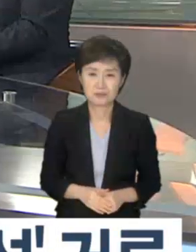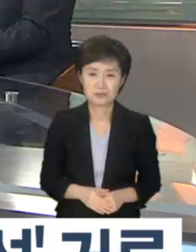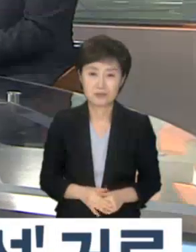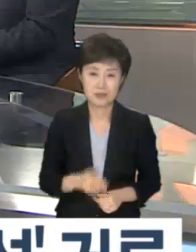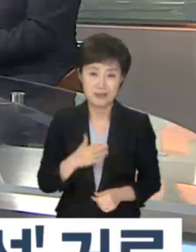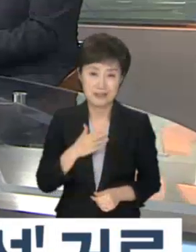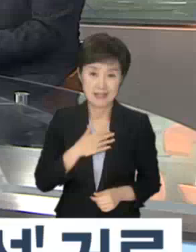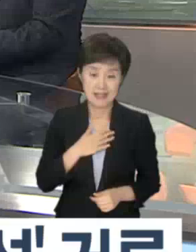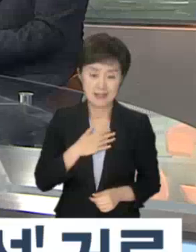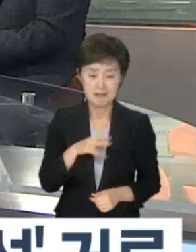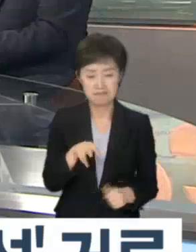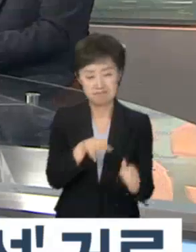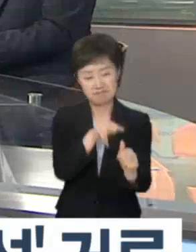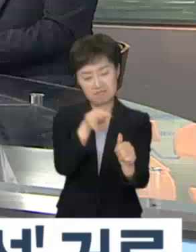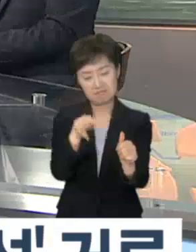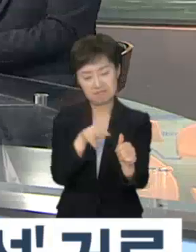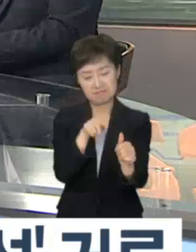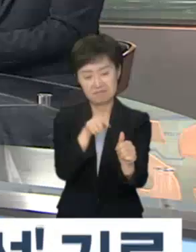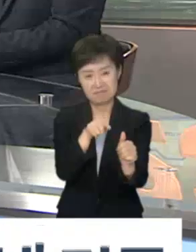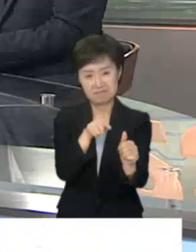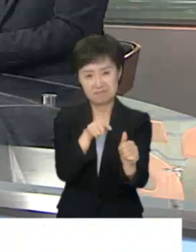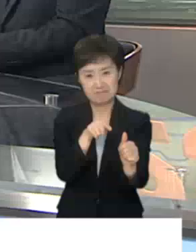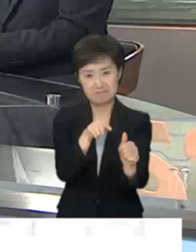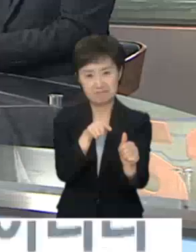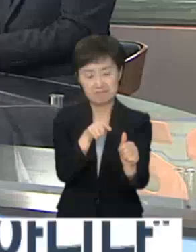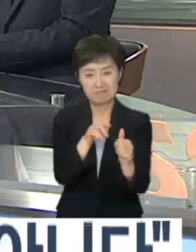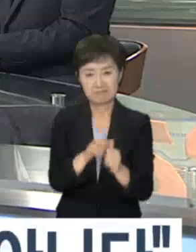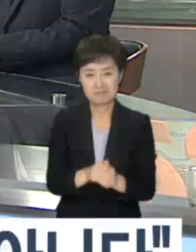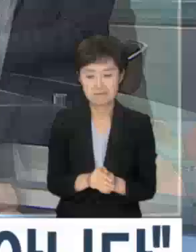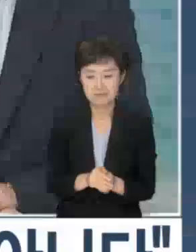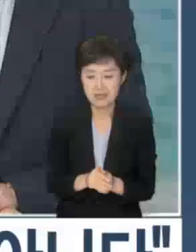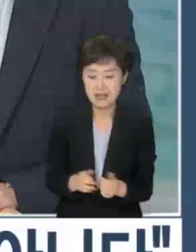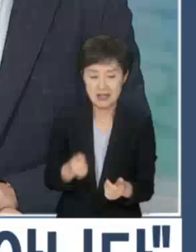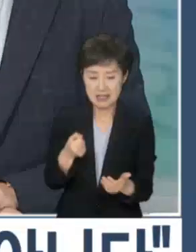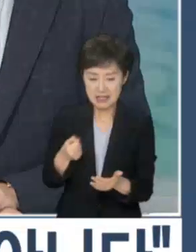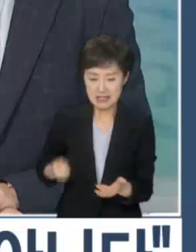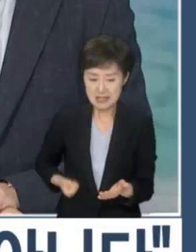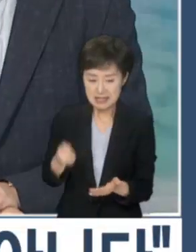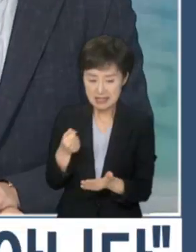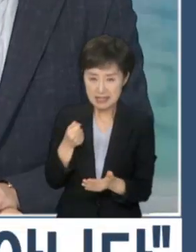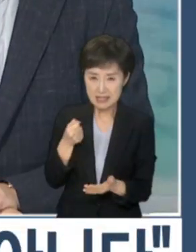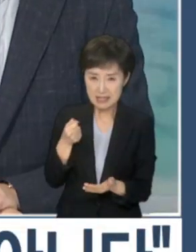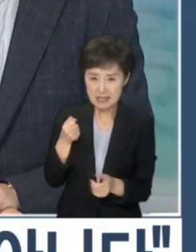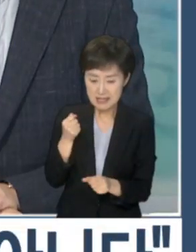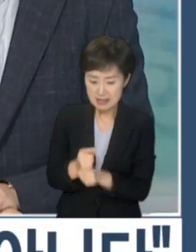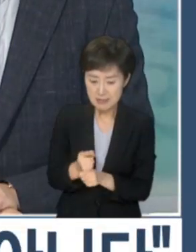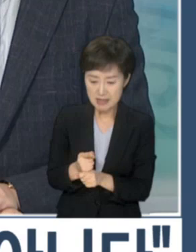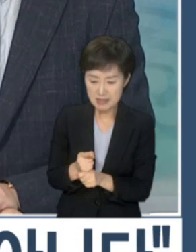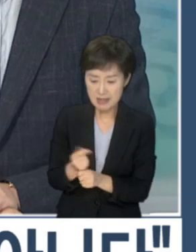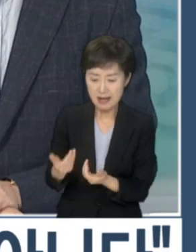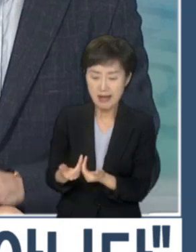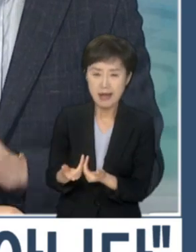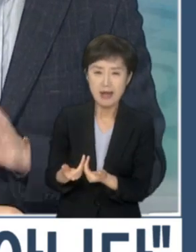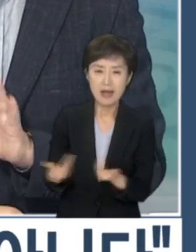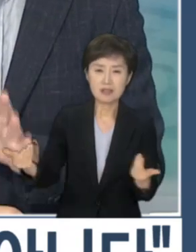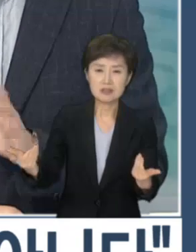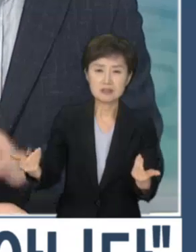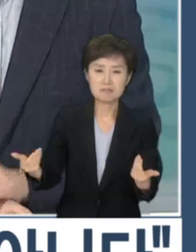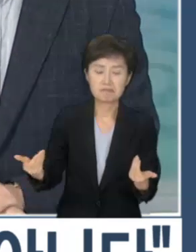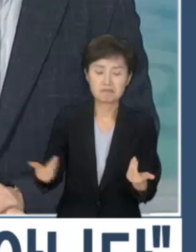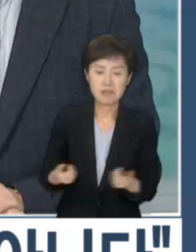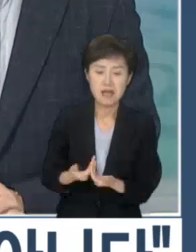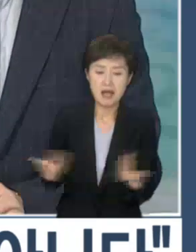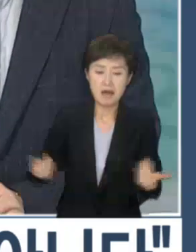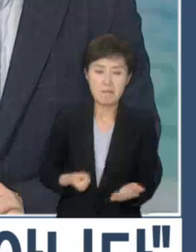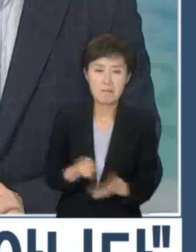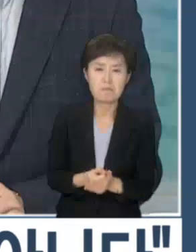제가 예측하기는요. 예. 지금 헤어질 결심을 이미 했고 이것을 명분을 어떻게 제대로